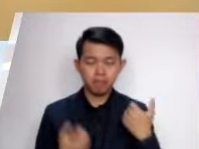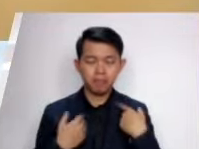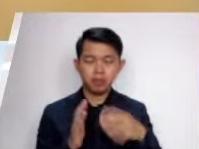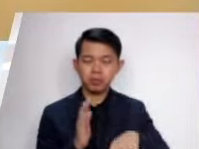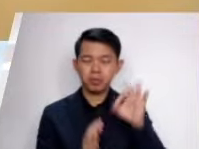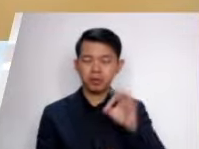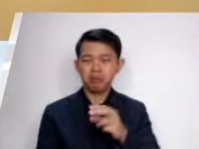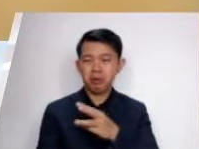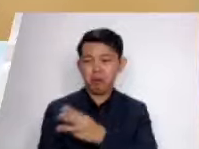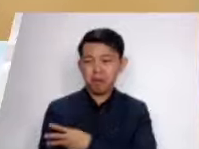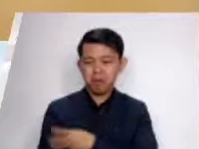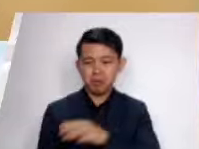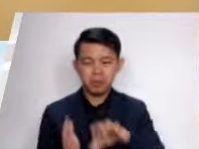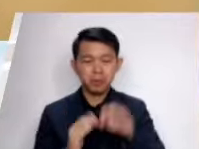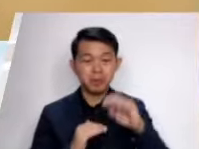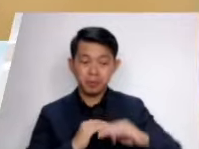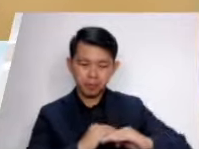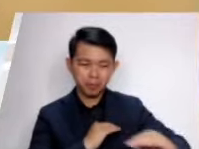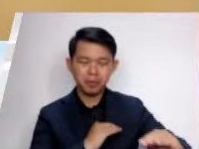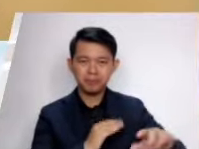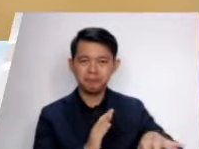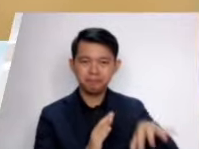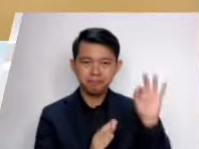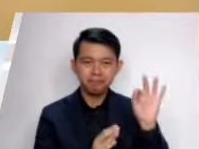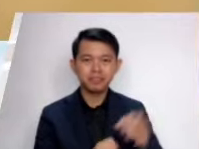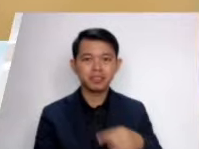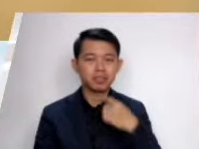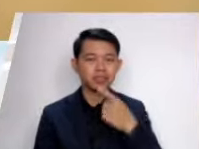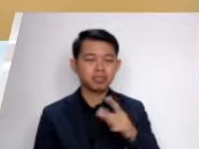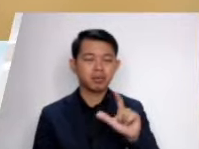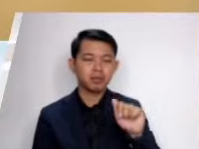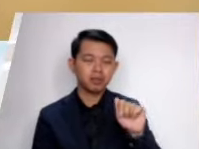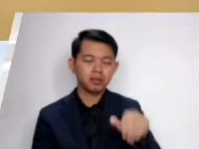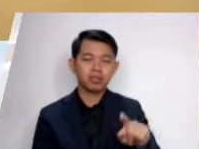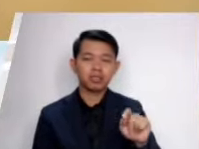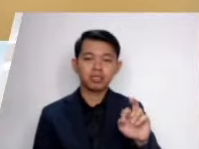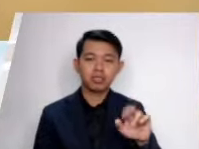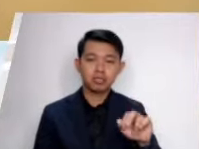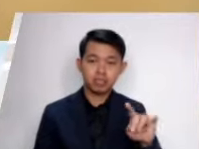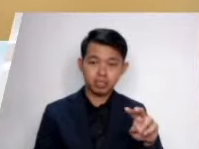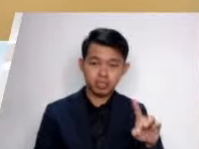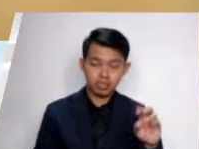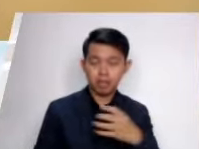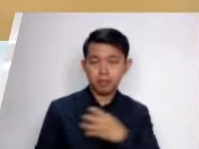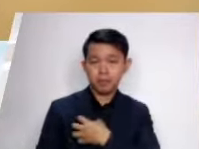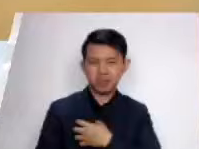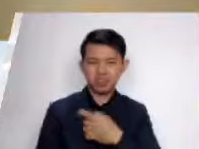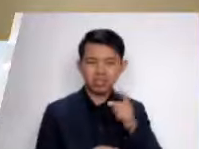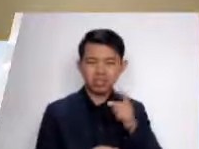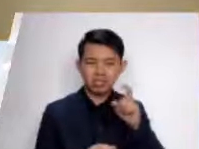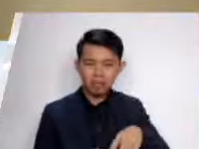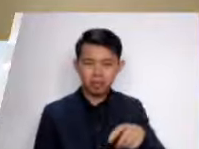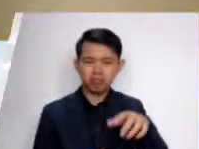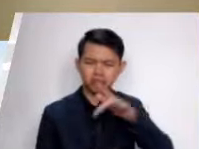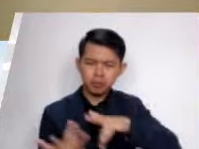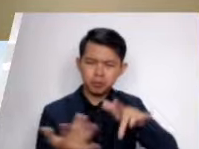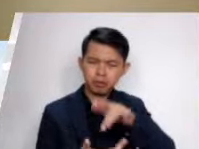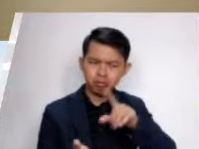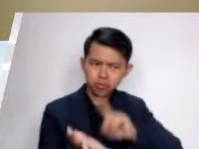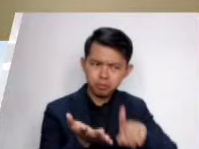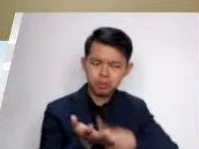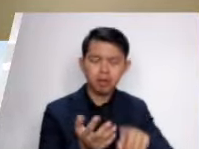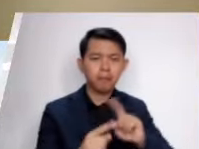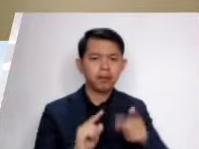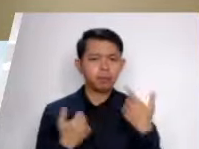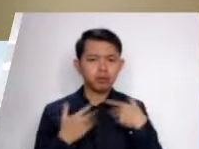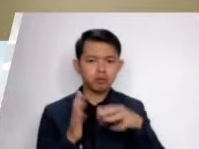sa Lamut Road. Ayon sa La Trinidad Police, magsasagawa sila noon ng pagpapatrolya nang mapansin ang kahina-hinalang sako sa